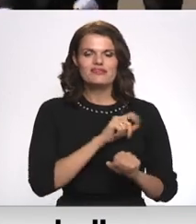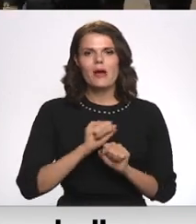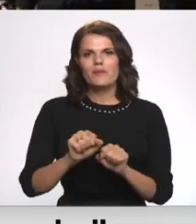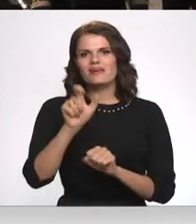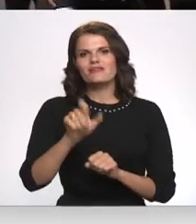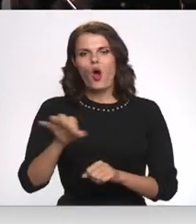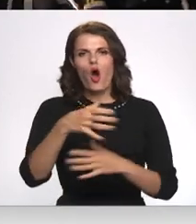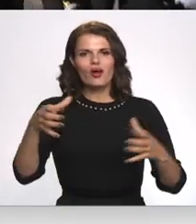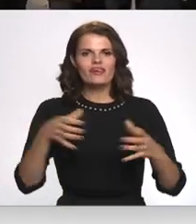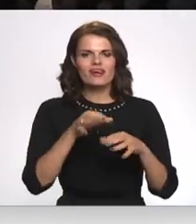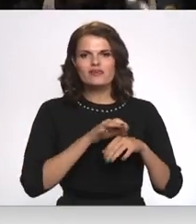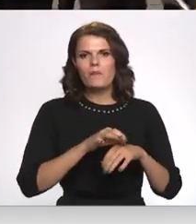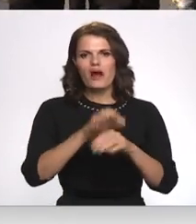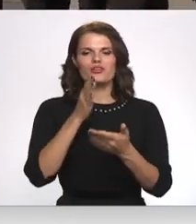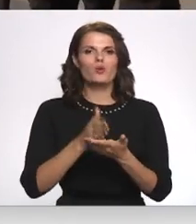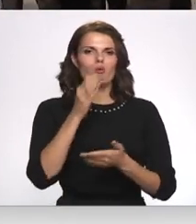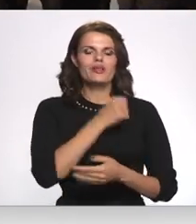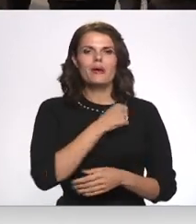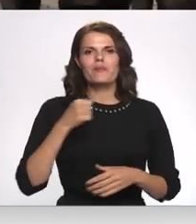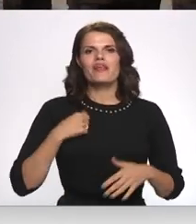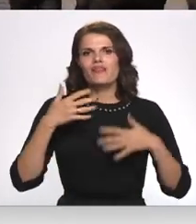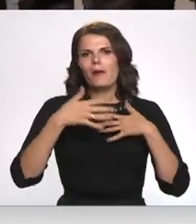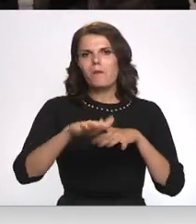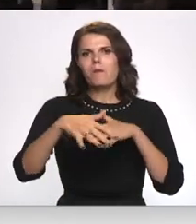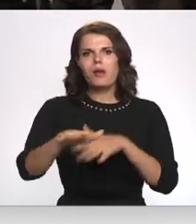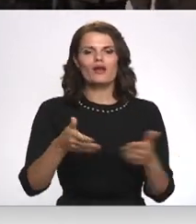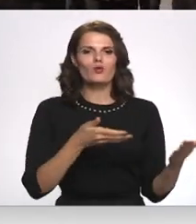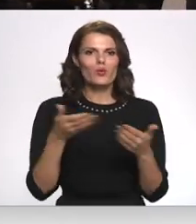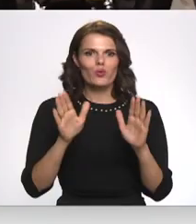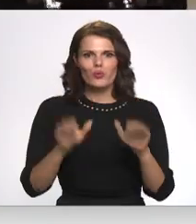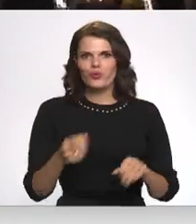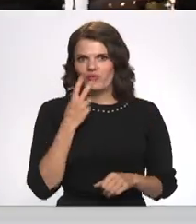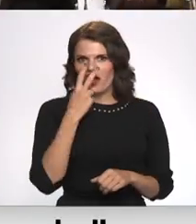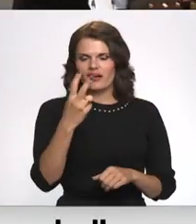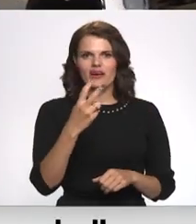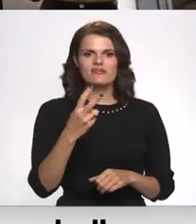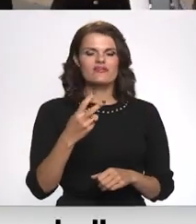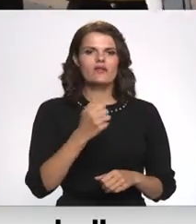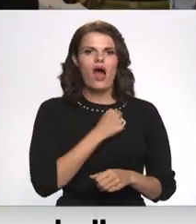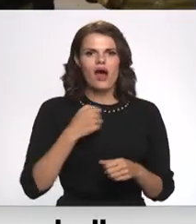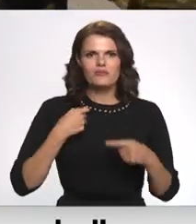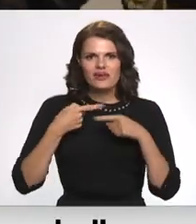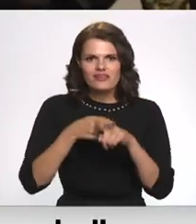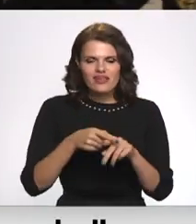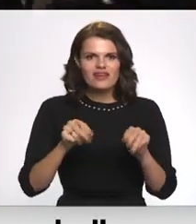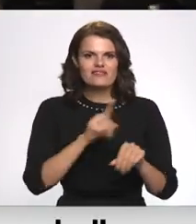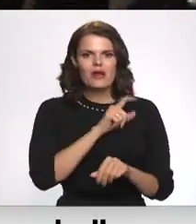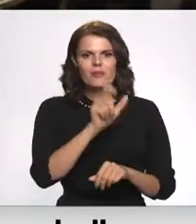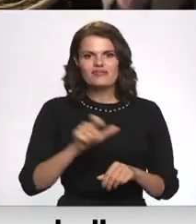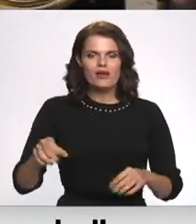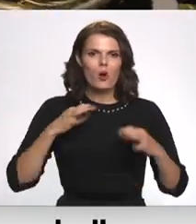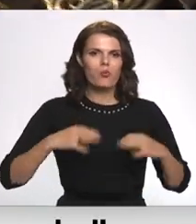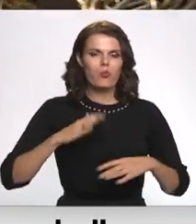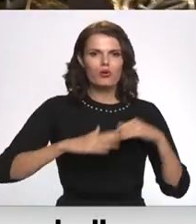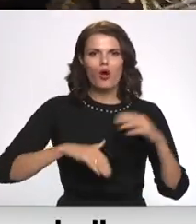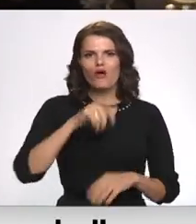Zemessardzes orķestra pavadībā notiek militārā parāde, kurā varam redzēt kaujas tehniku, Zemessargus,